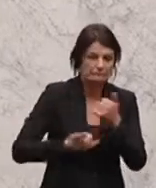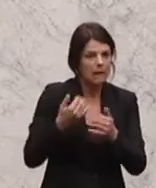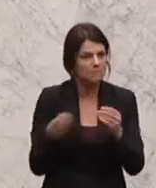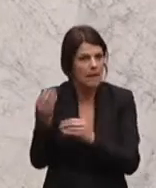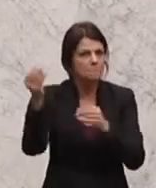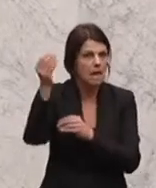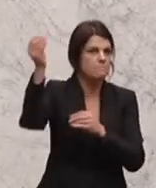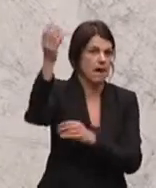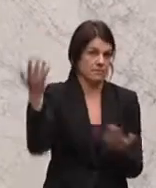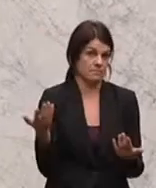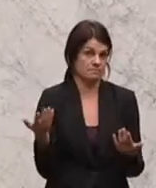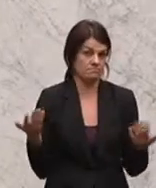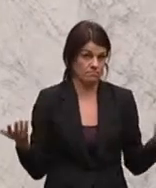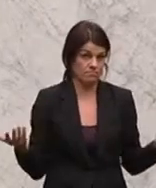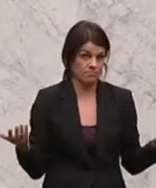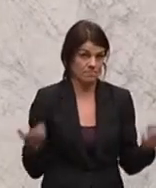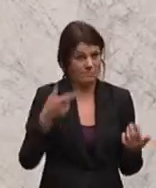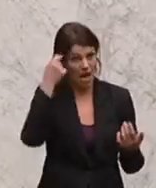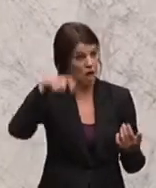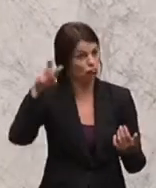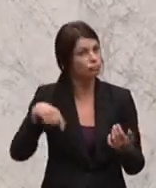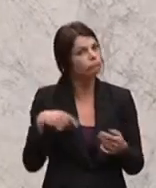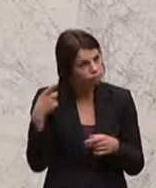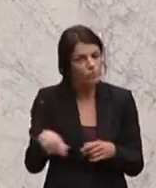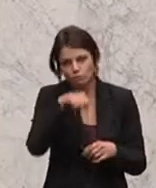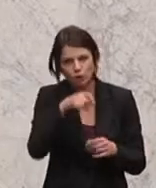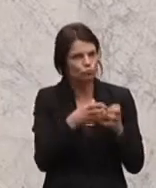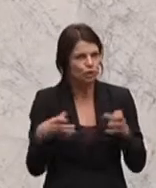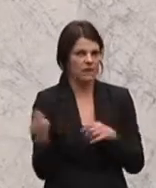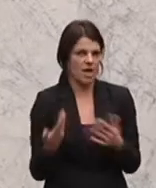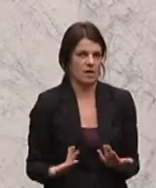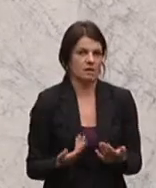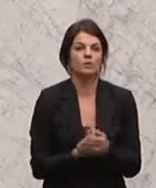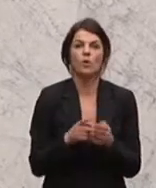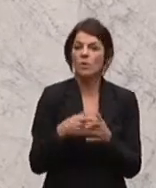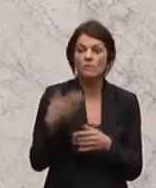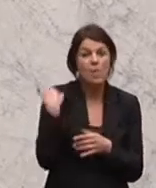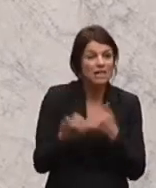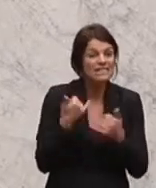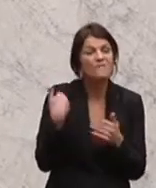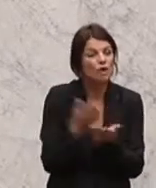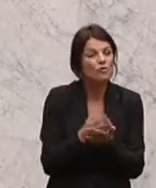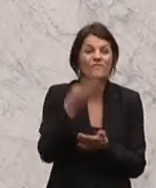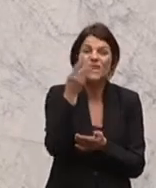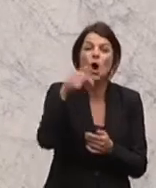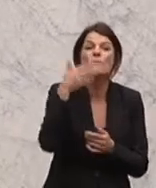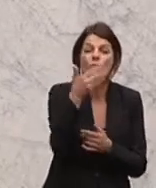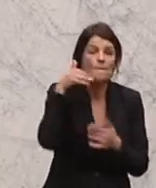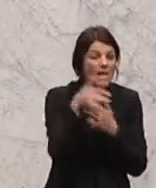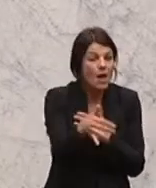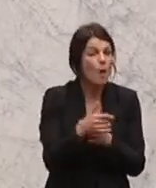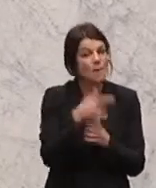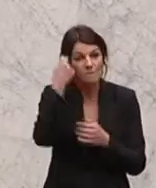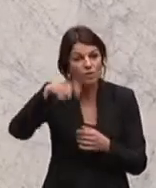Jahr es mehr Menschen, die den Loop-Bus benutzen, und im Vorjahr nutzten bereits 4,5 Millionen Menschen